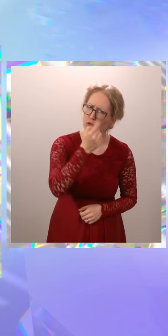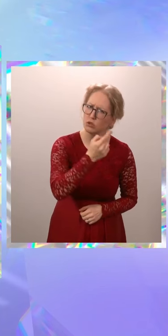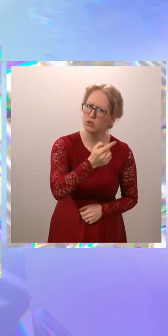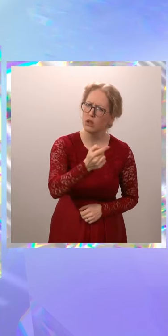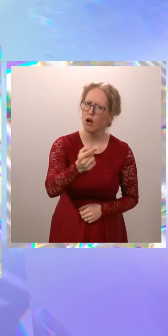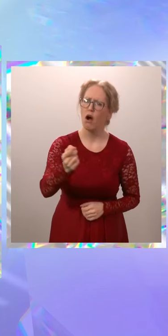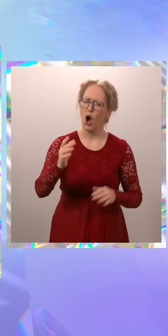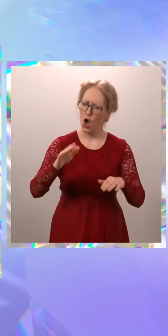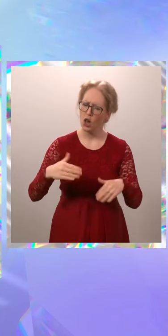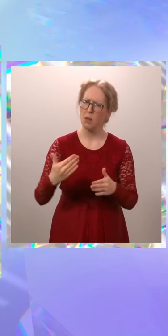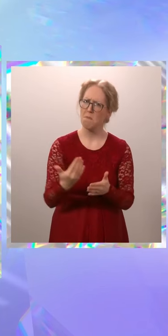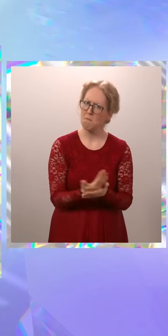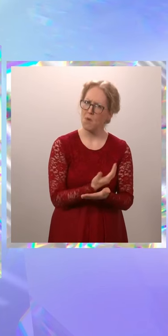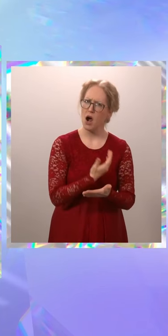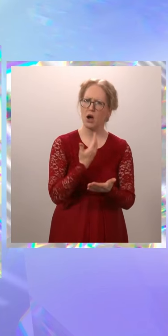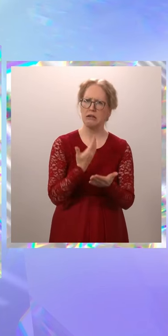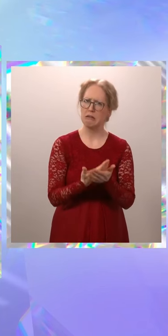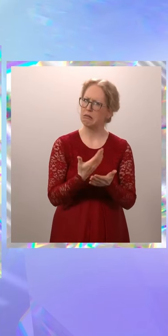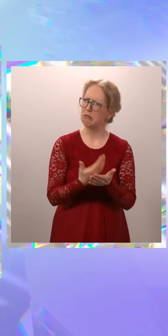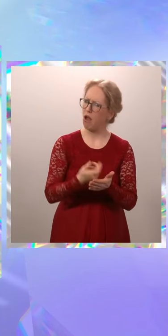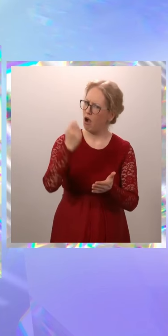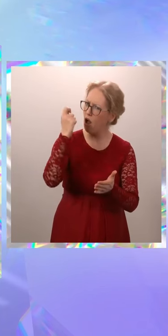Heille kallis on maa,